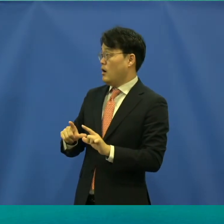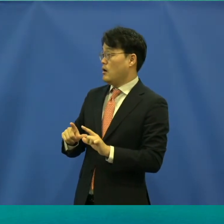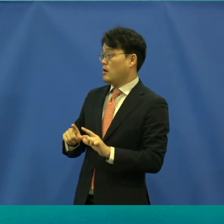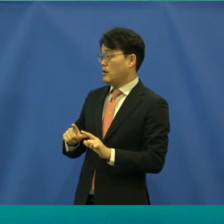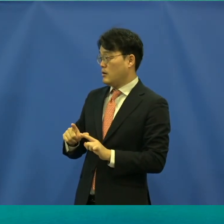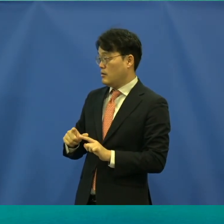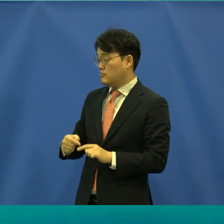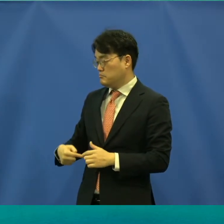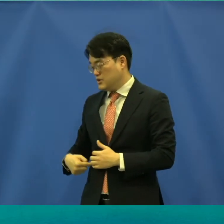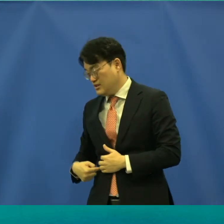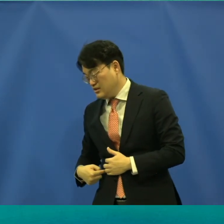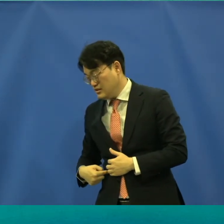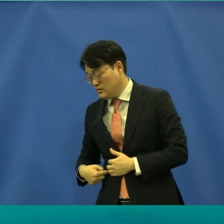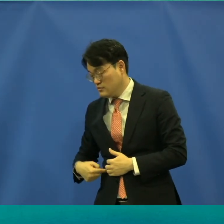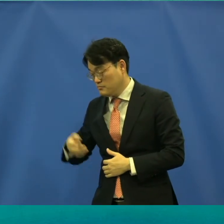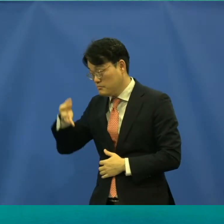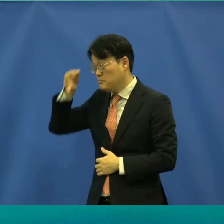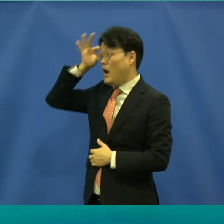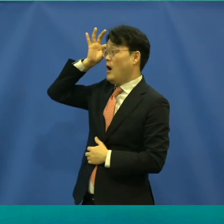그 말씀이 나를 사로잡아요.